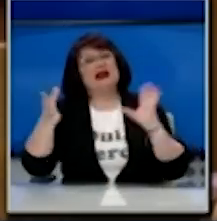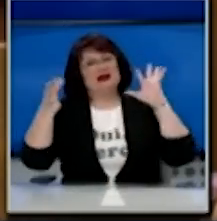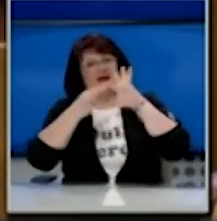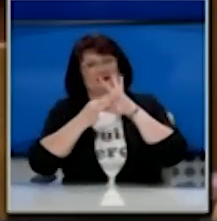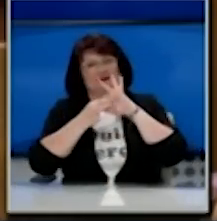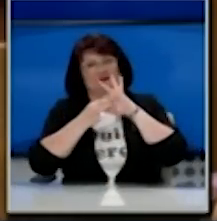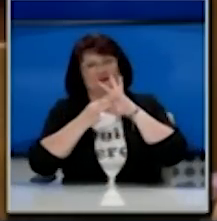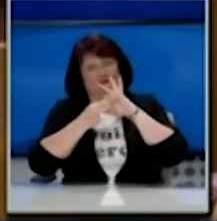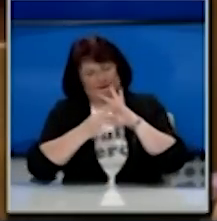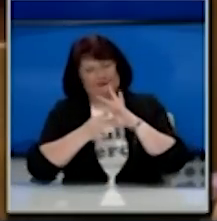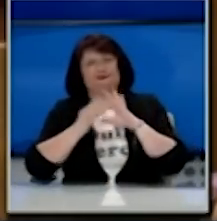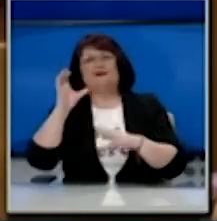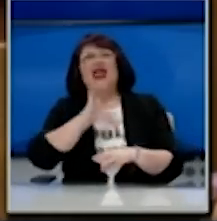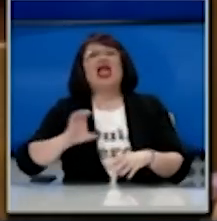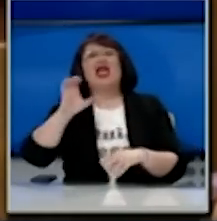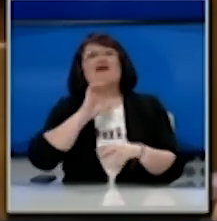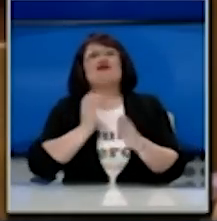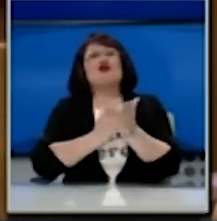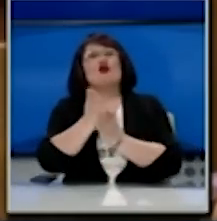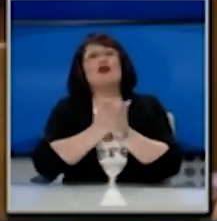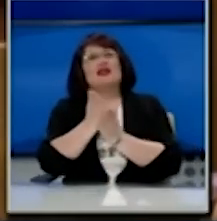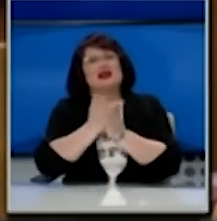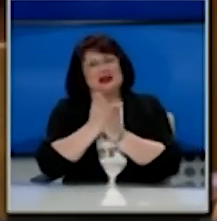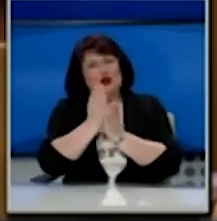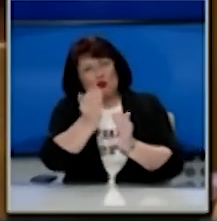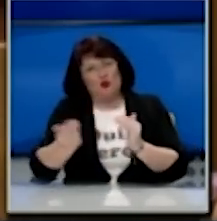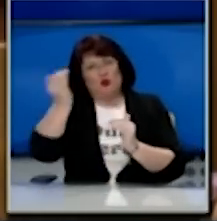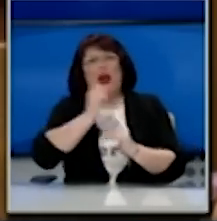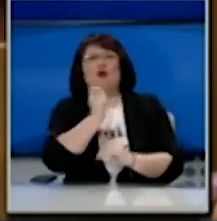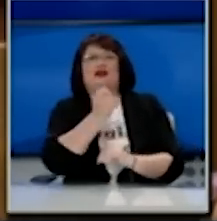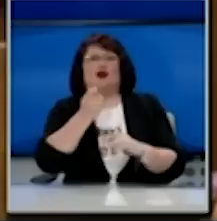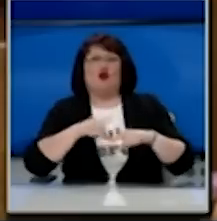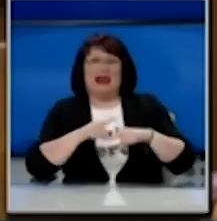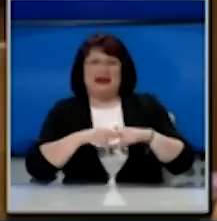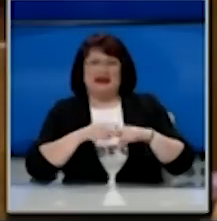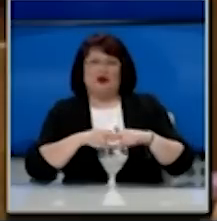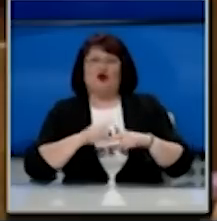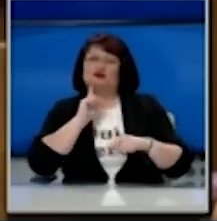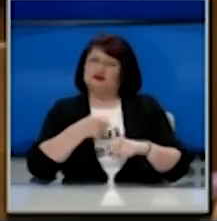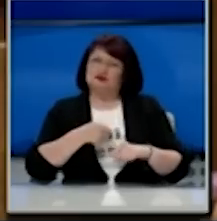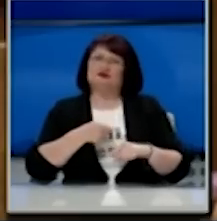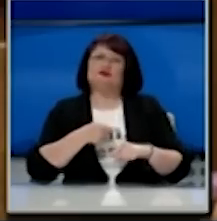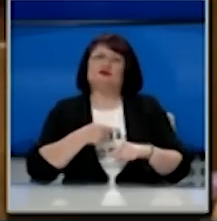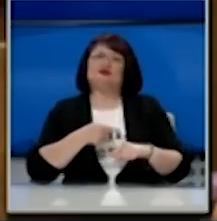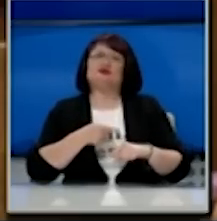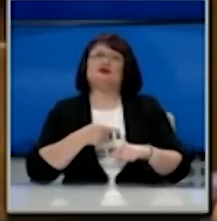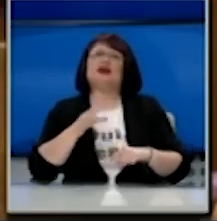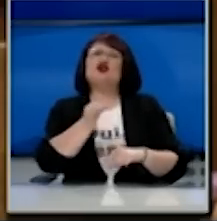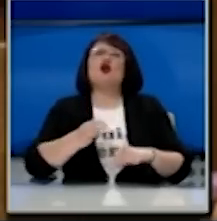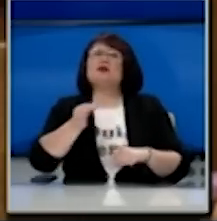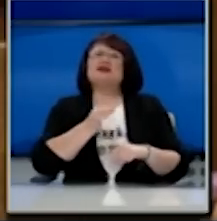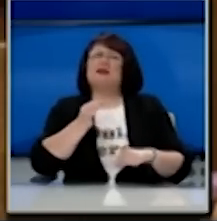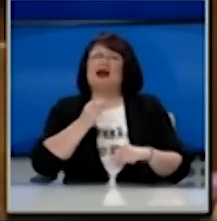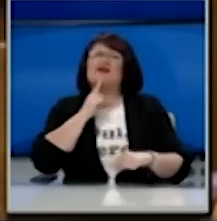της υπερίσχυσης του ευρωνησιακού δικαίου επί του εθνικού, όπως επέβαλε η ένταξη της χώρας στην ΟΝΕ,